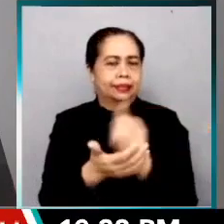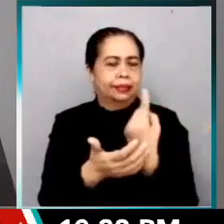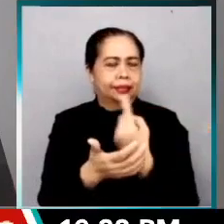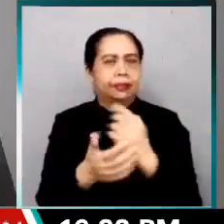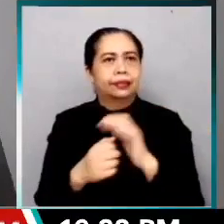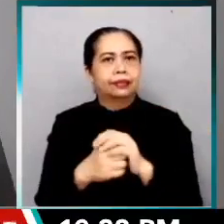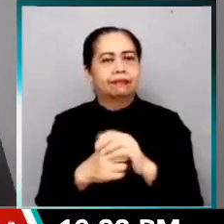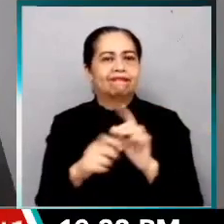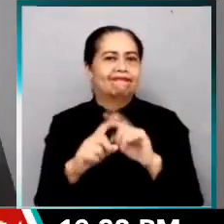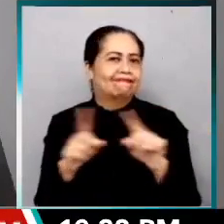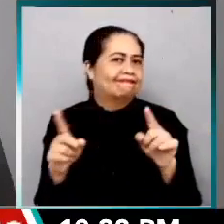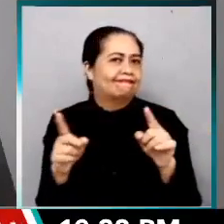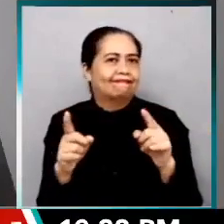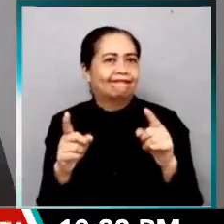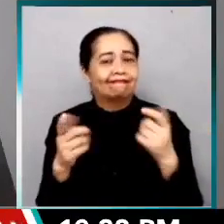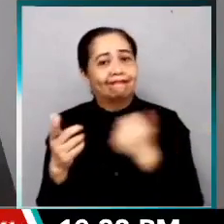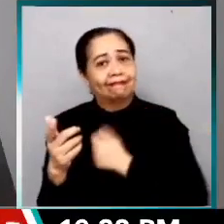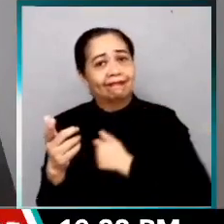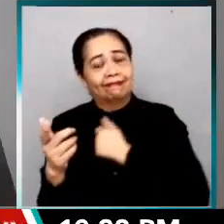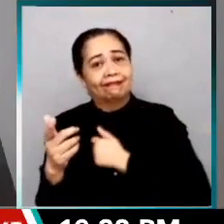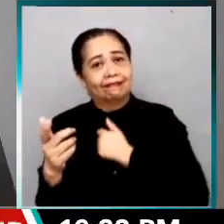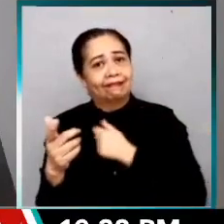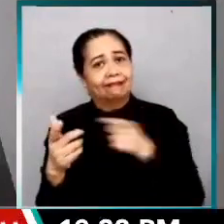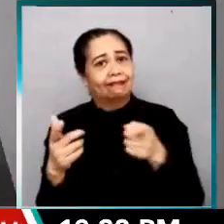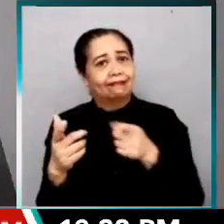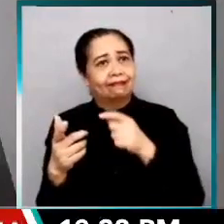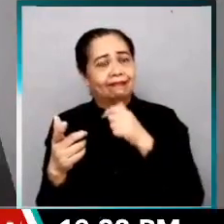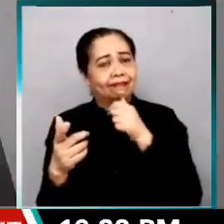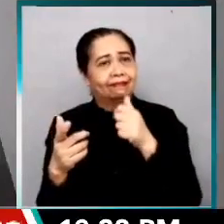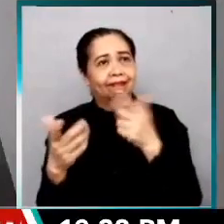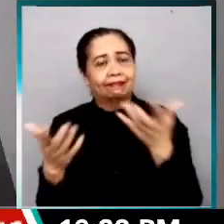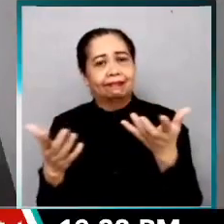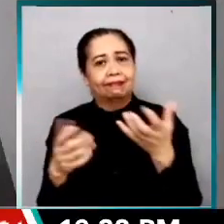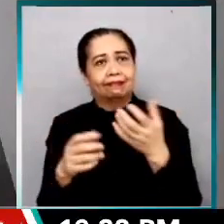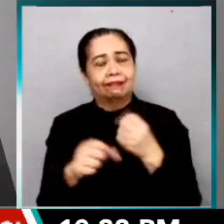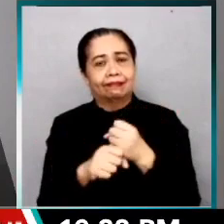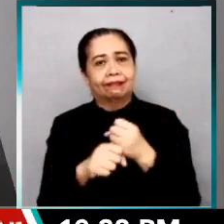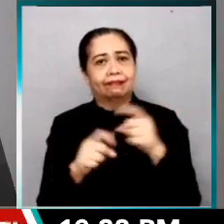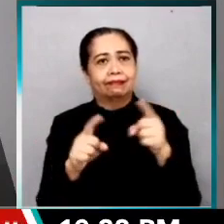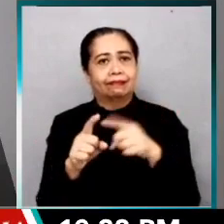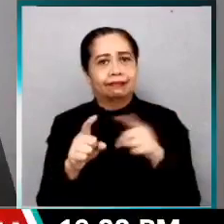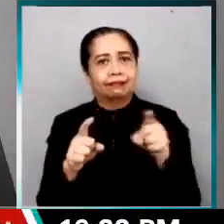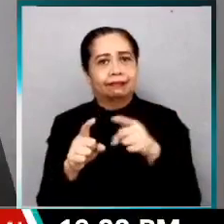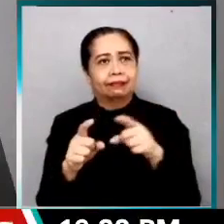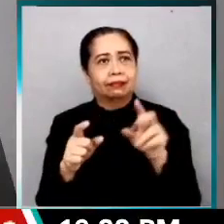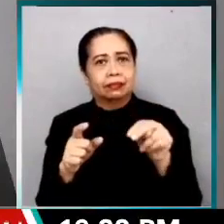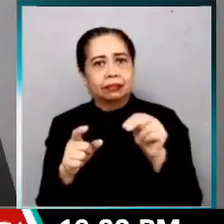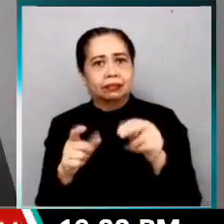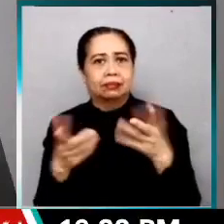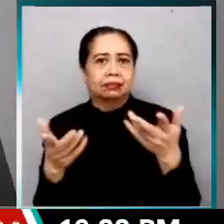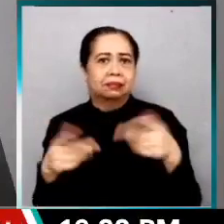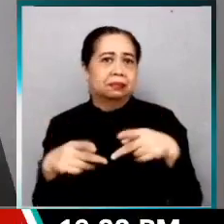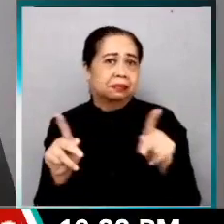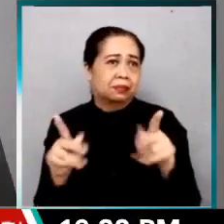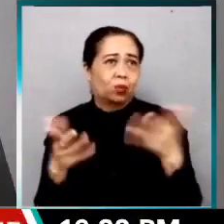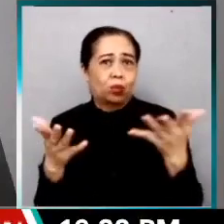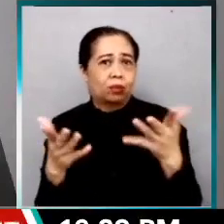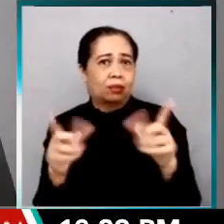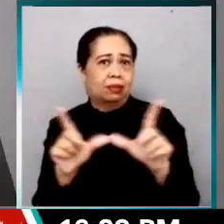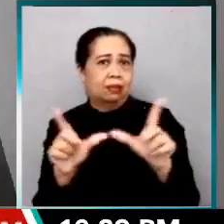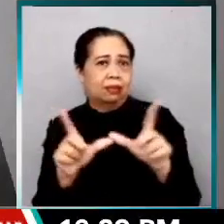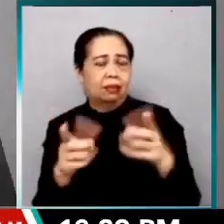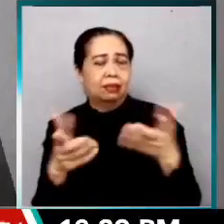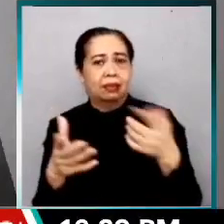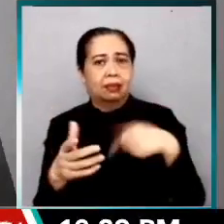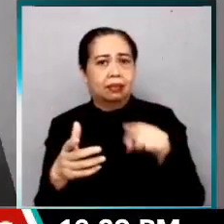Unfortunately po, hindi po sila kumukuha ng mga kinakailangan natin na permit sa